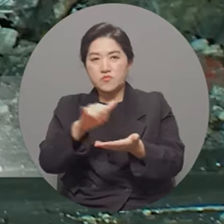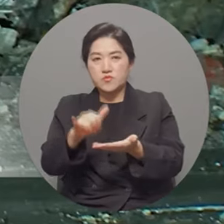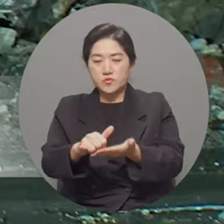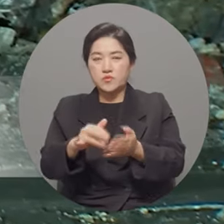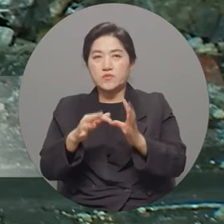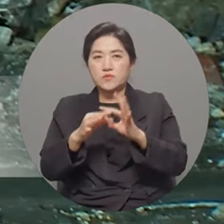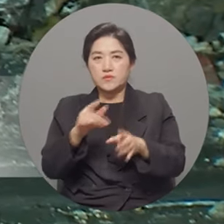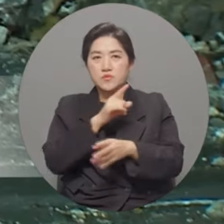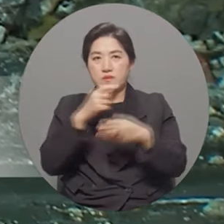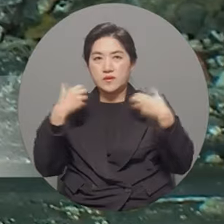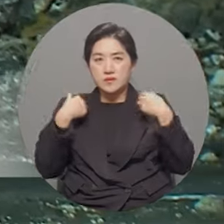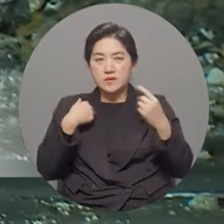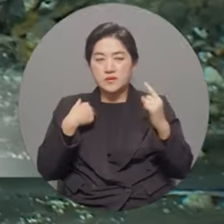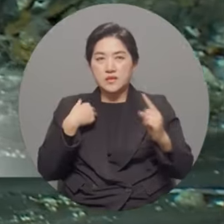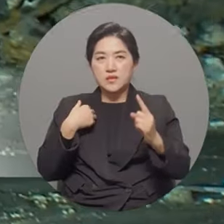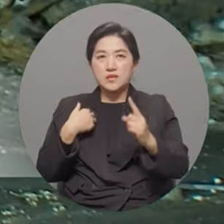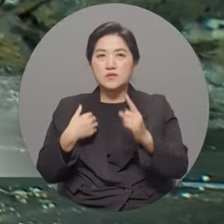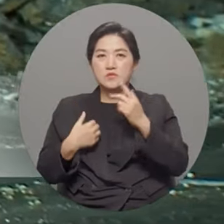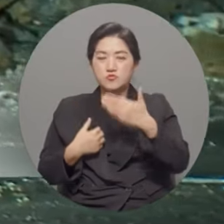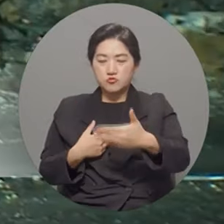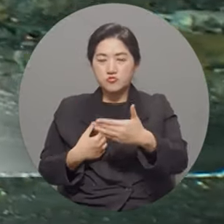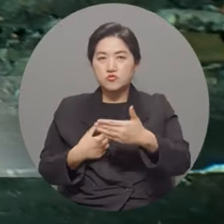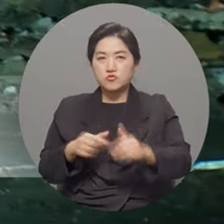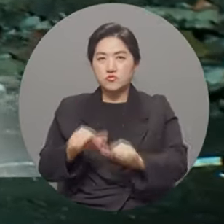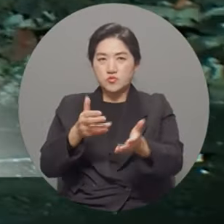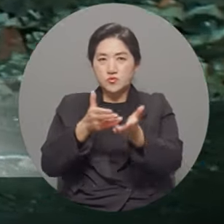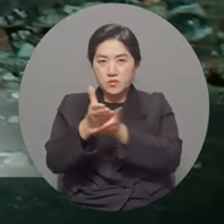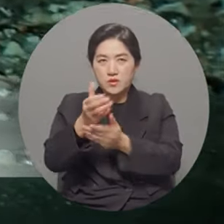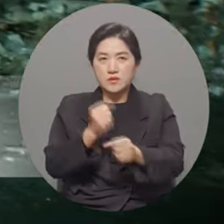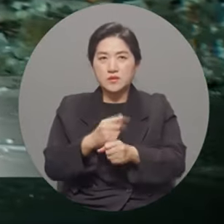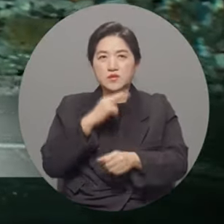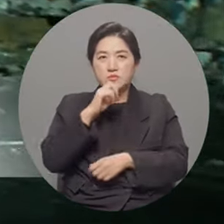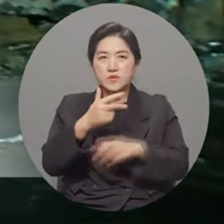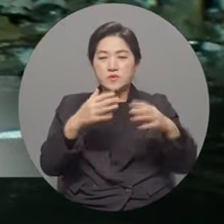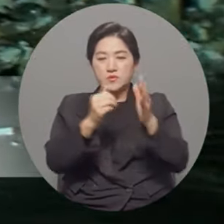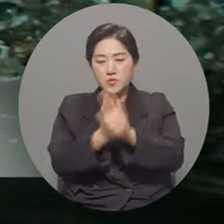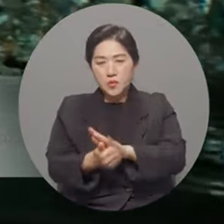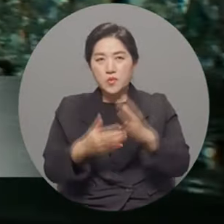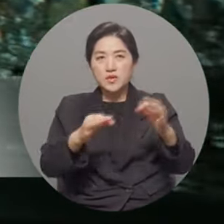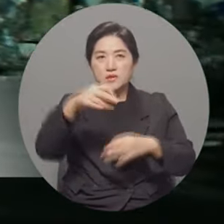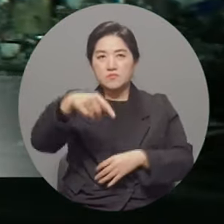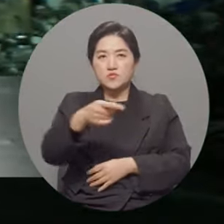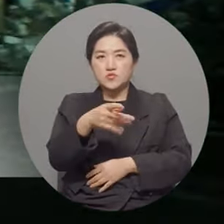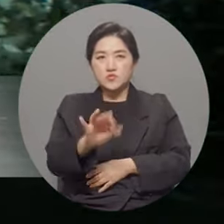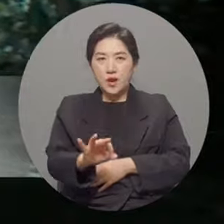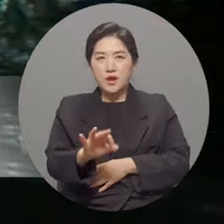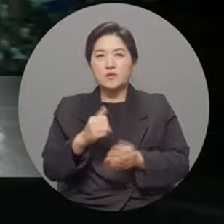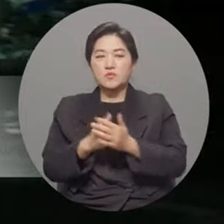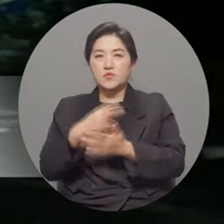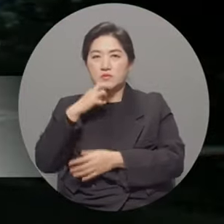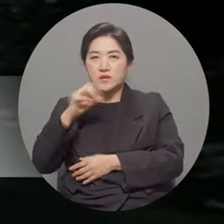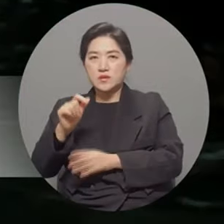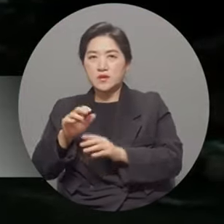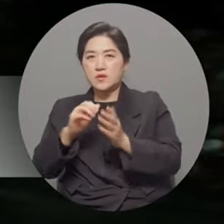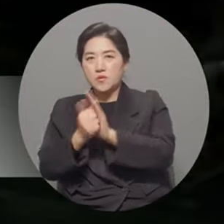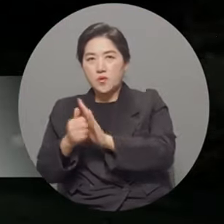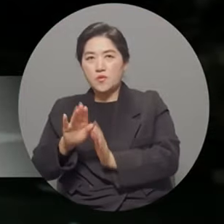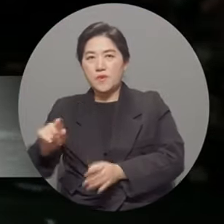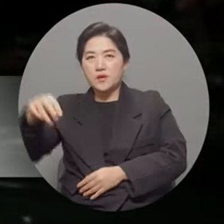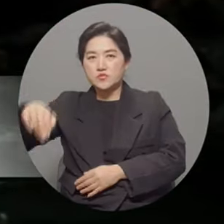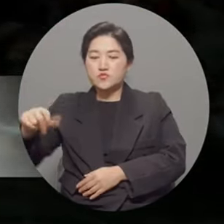문경소방서 119 구조구급센터 소속 27살 고 김수광 소방교와 35살 고 박수훈 소방사입니다. 불은